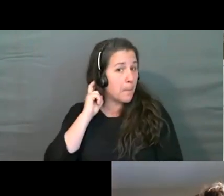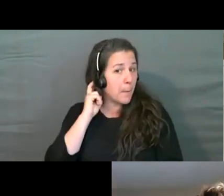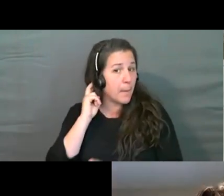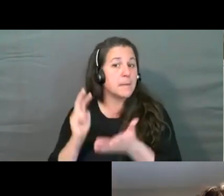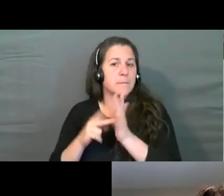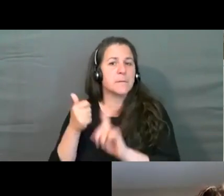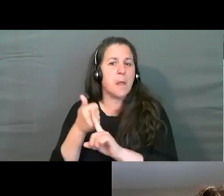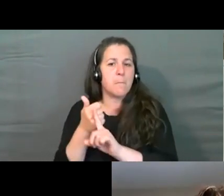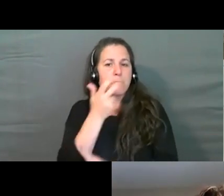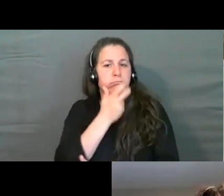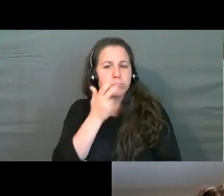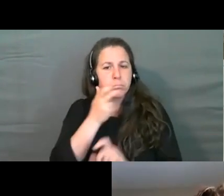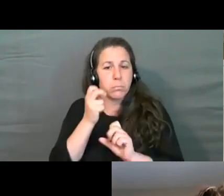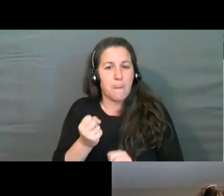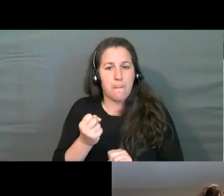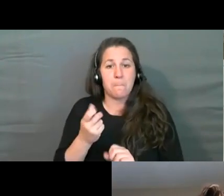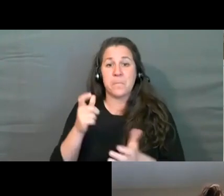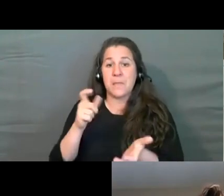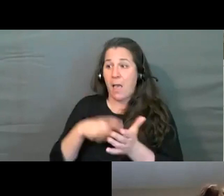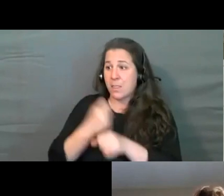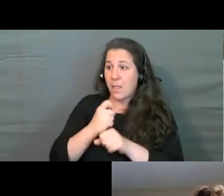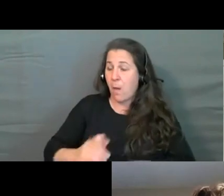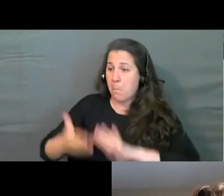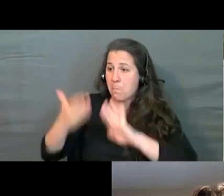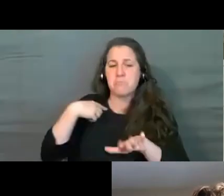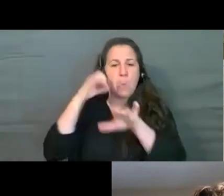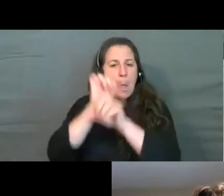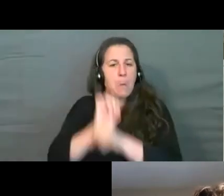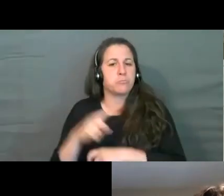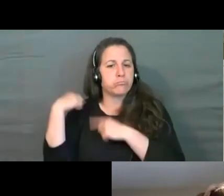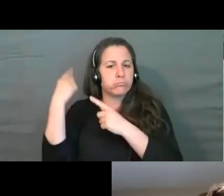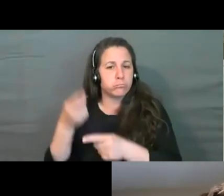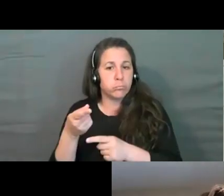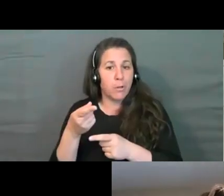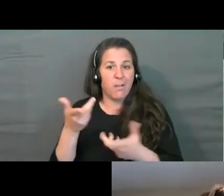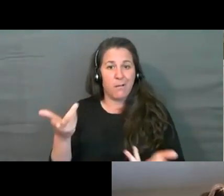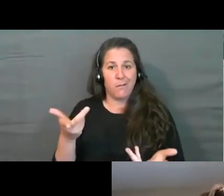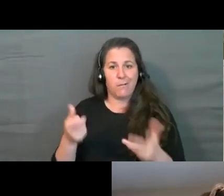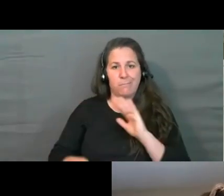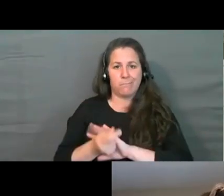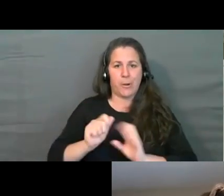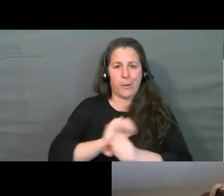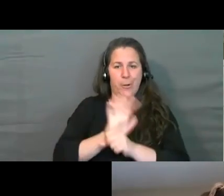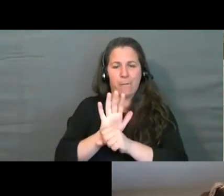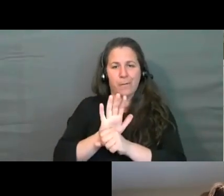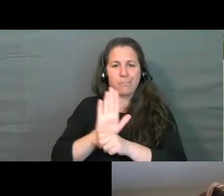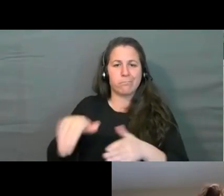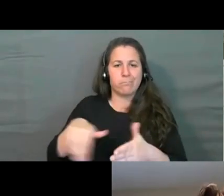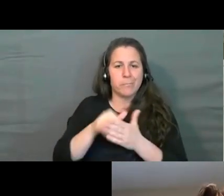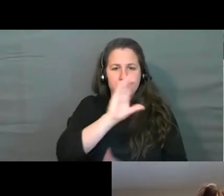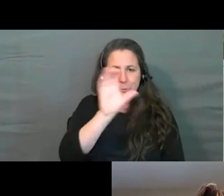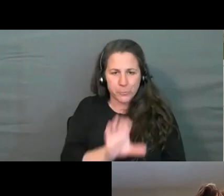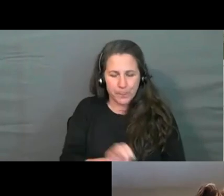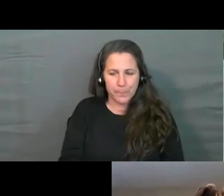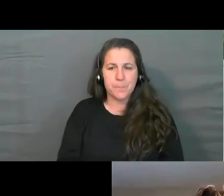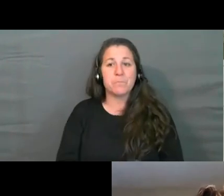on est habitués, nous autres, de travailler en présentiel avec elle. Puis là, maintenant, on est passé nécessairement sur Zoom. Depuis l'implant